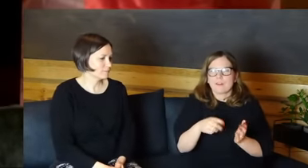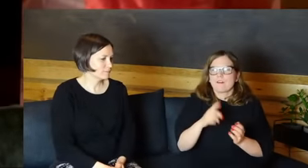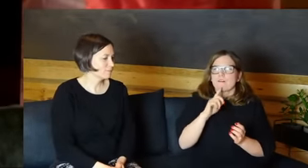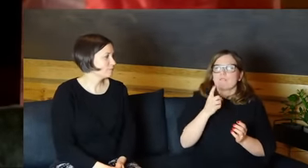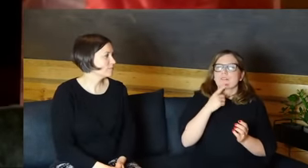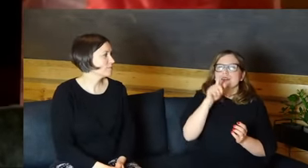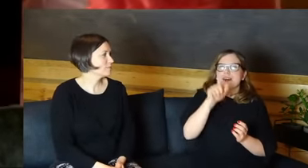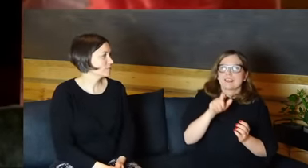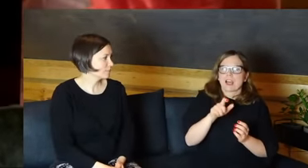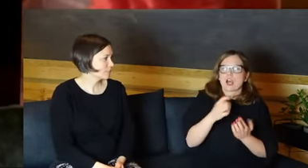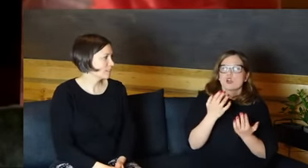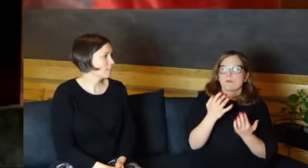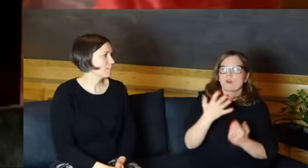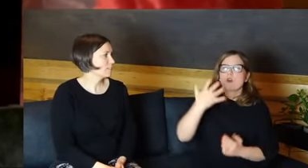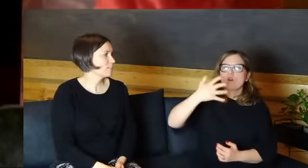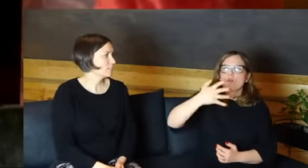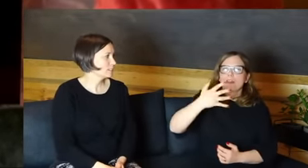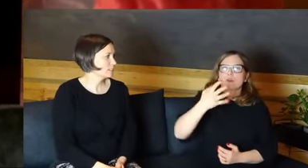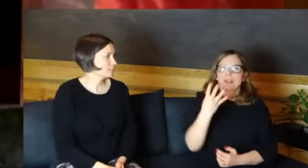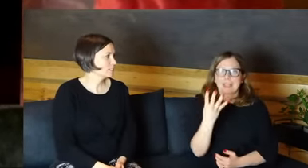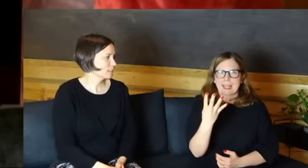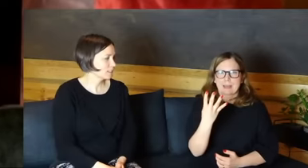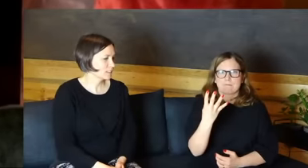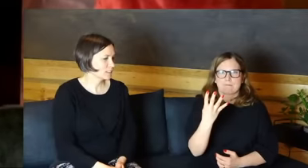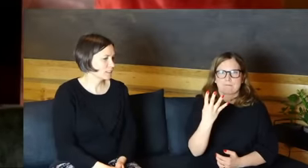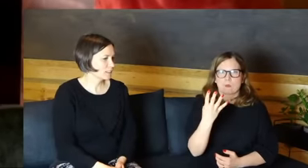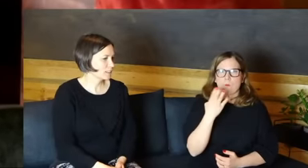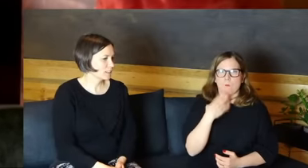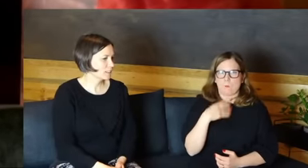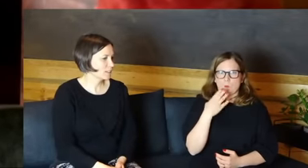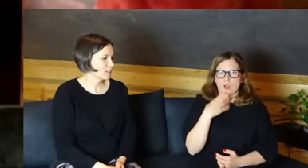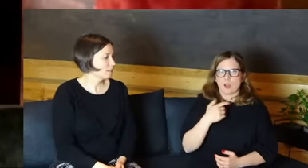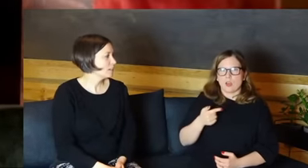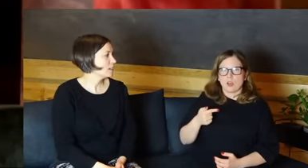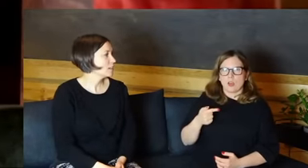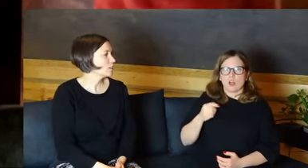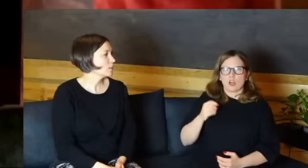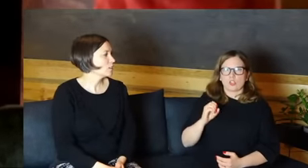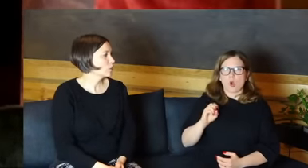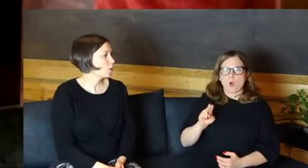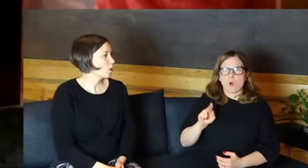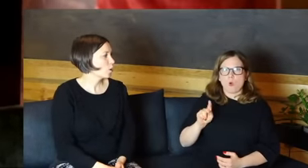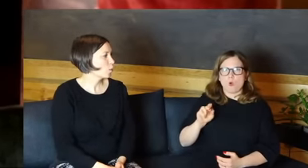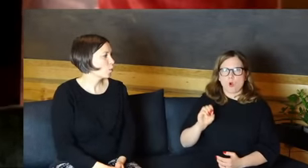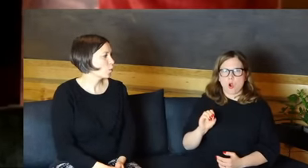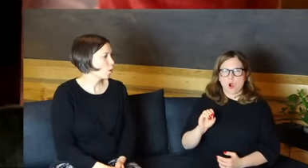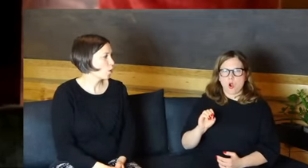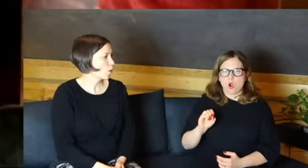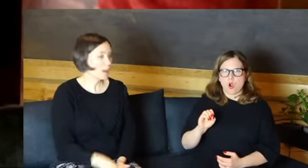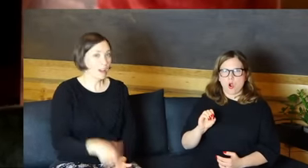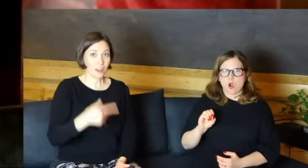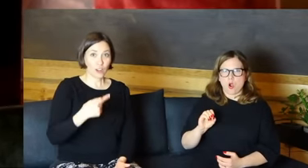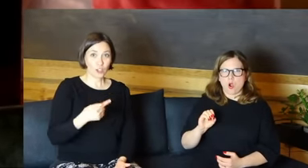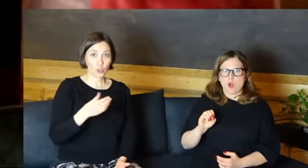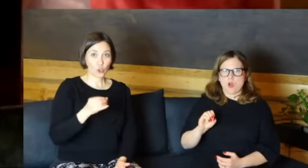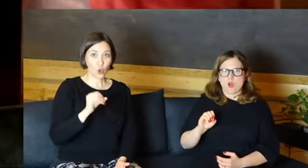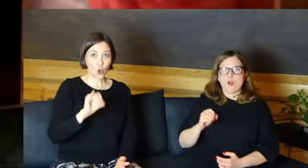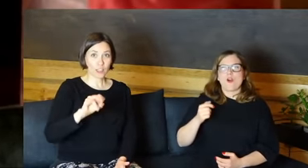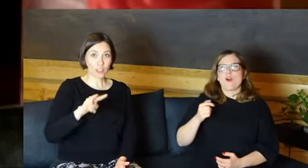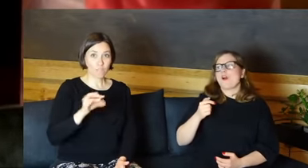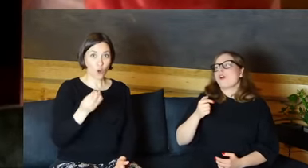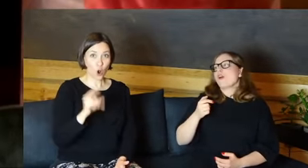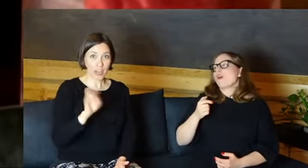Vastaaja 54 on Touko. Toivonen. Touko